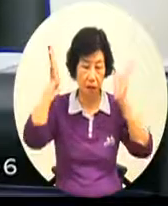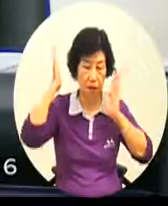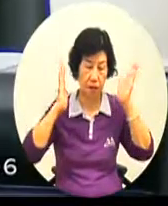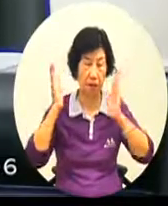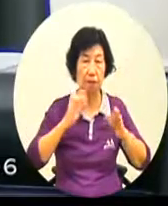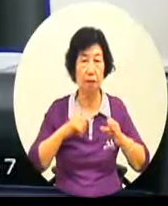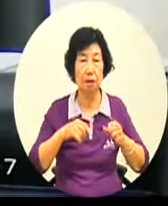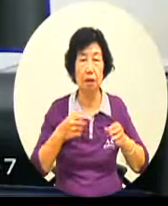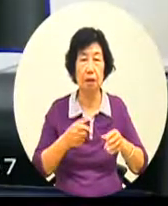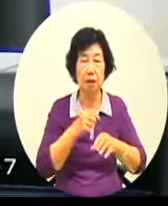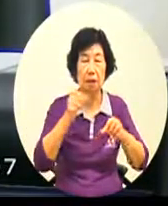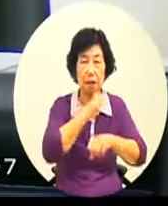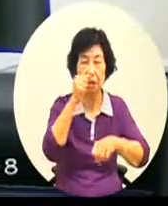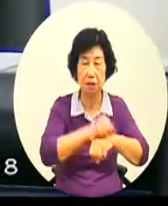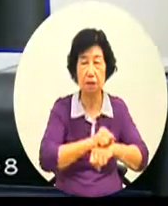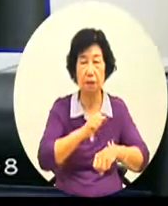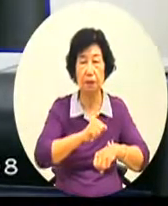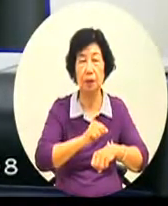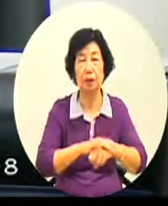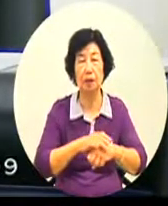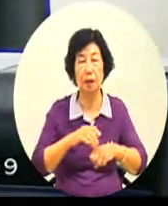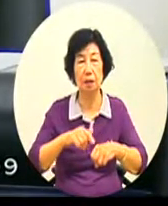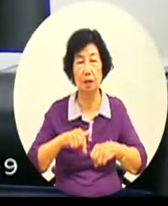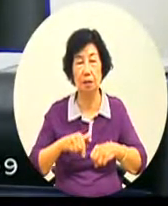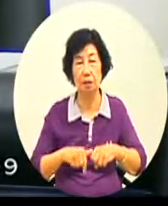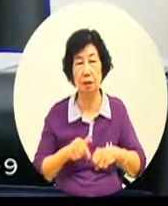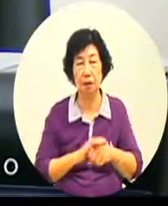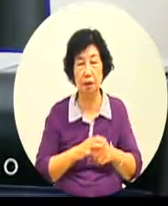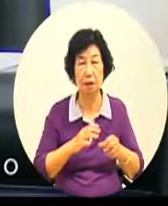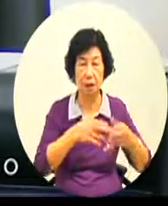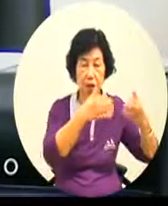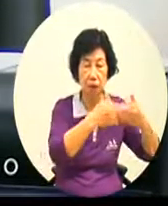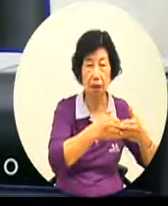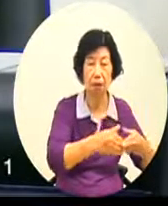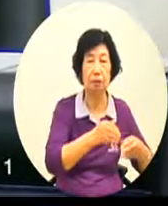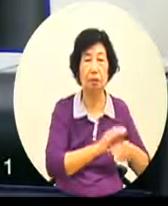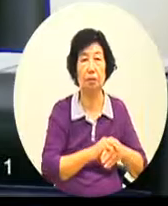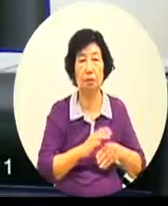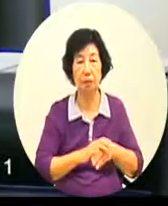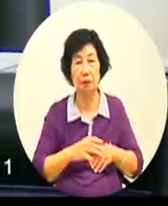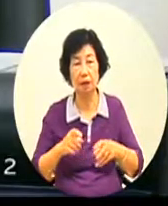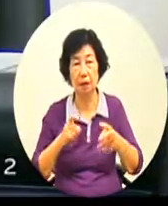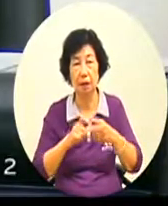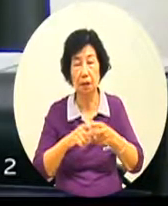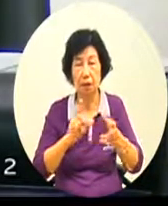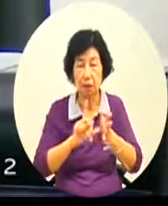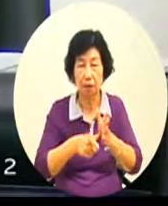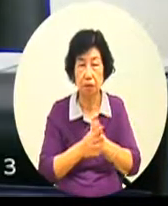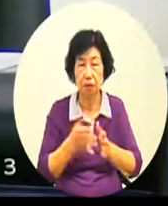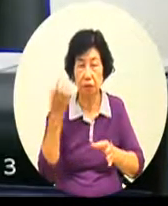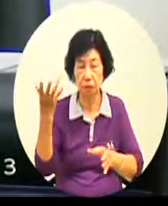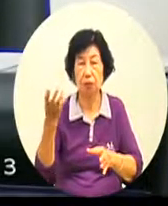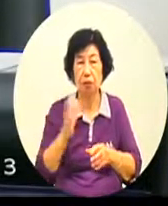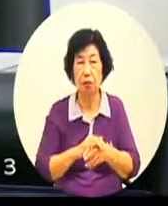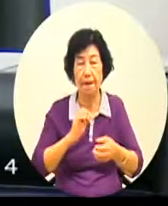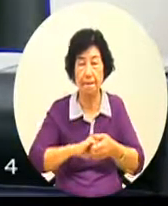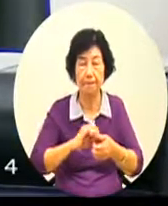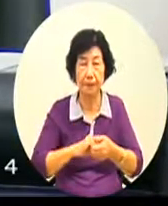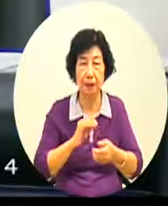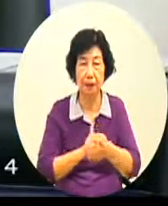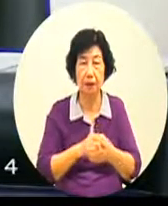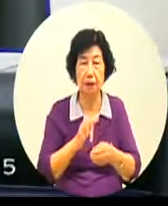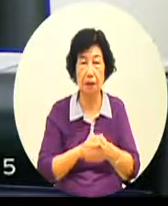其实我们只比中国多所以工时多不代表产值大这个我想这个是现在大